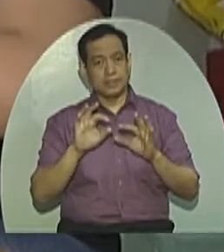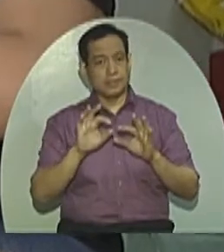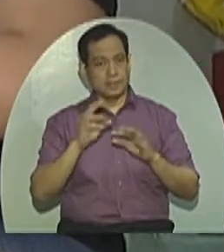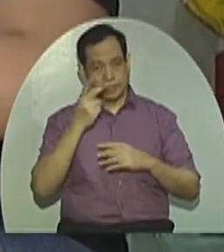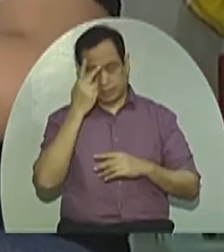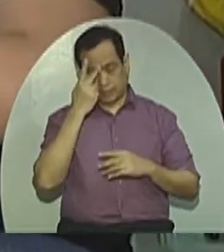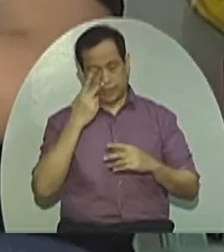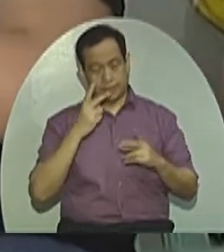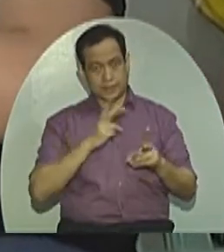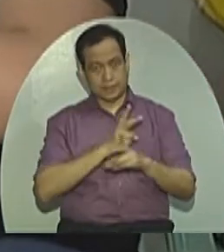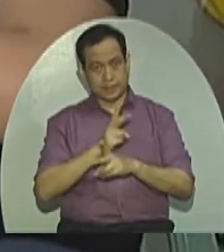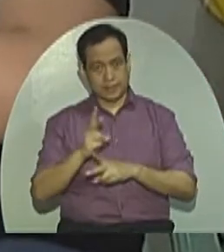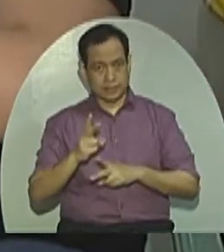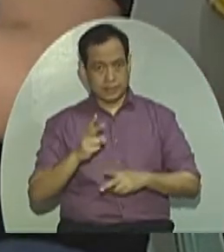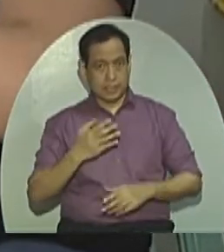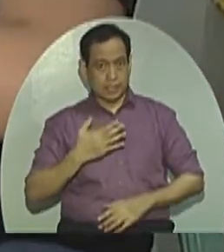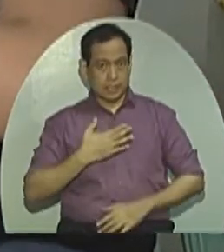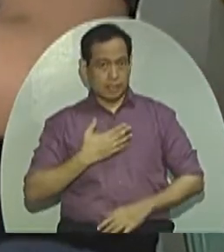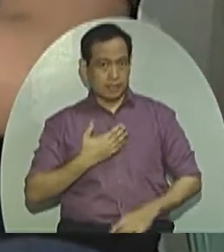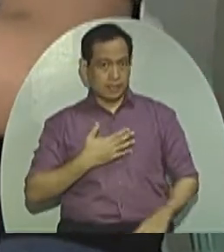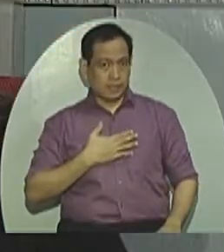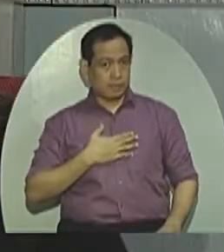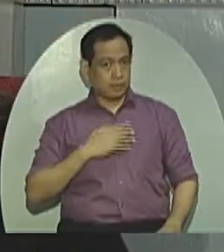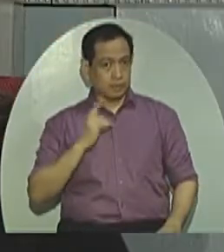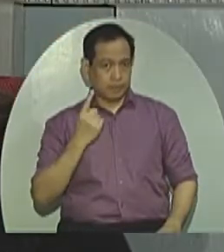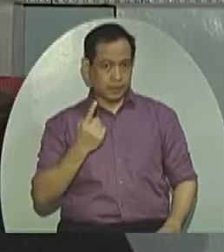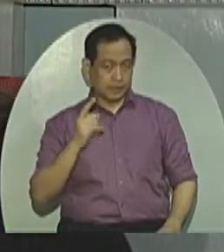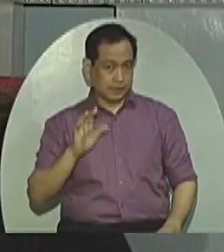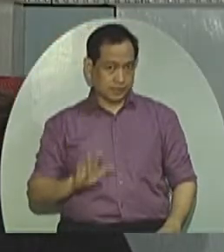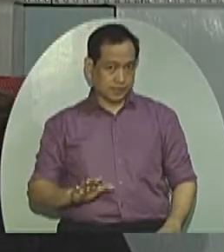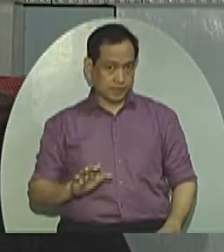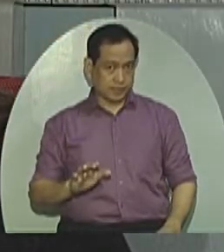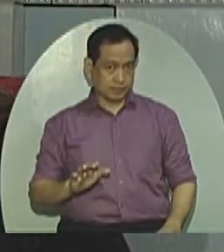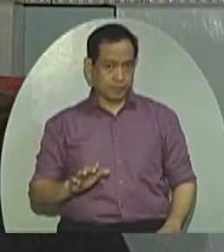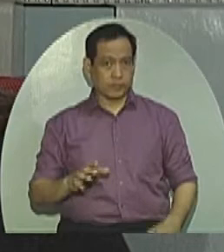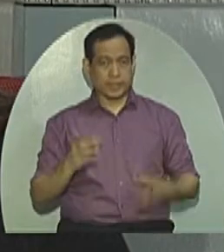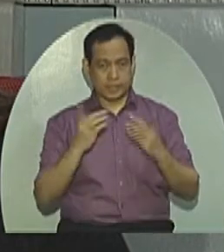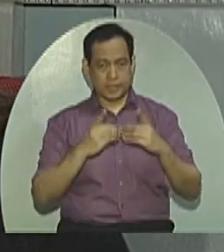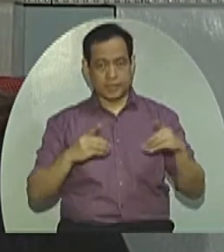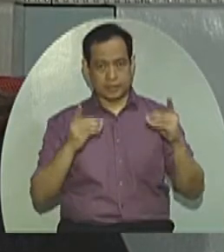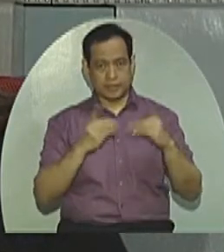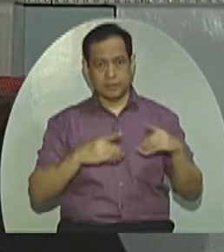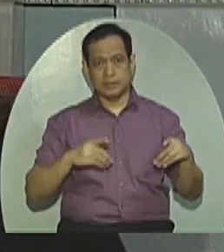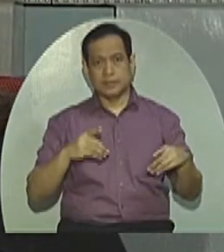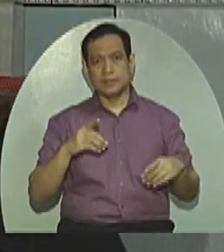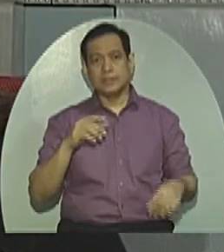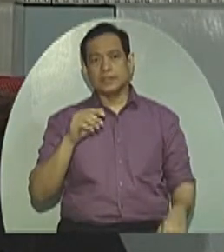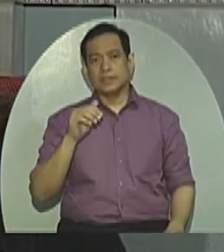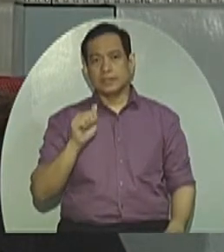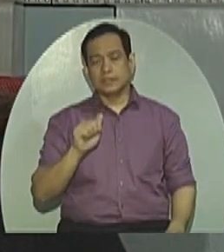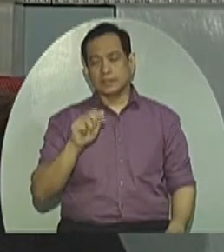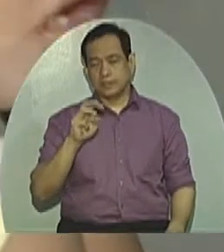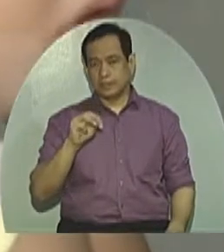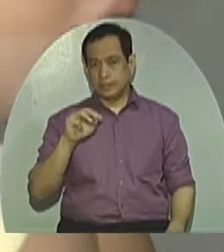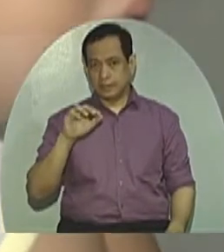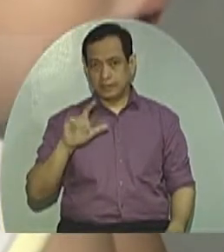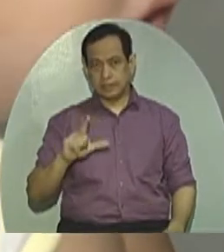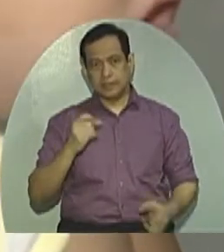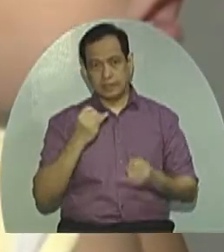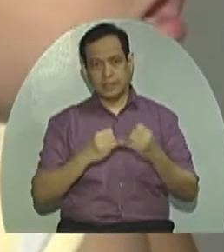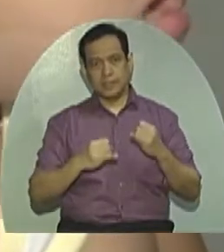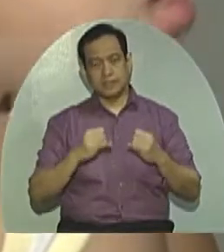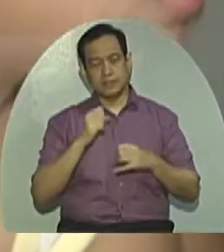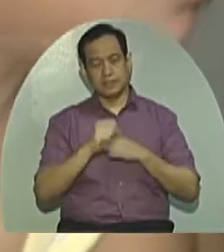kanya. Isa lang po yung anak ko, nag-iisa po siyang anak. Na-diagnose po siya ng acute myeloid leukemia noong